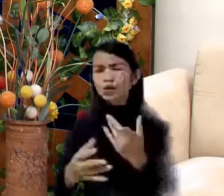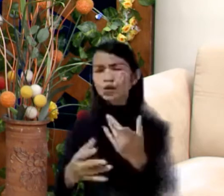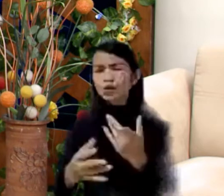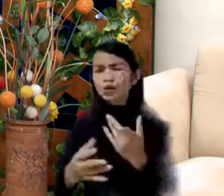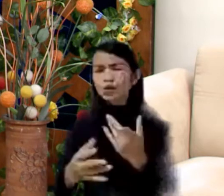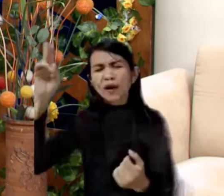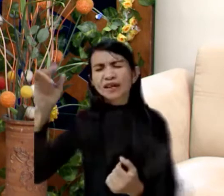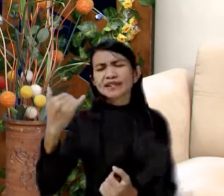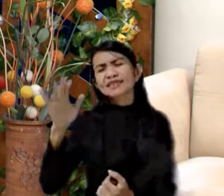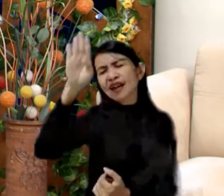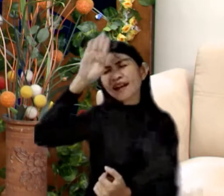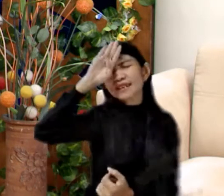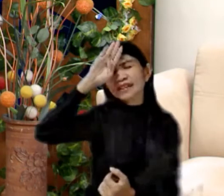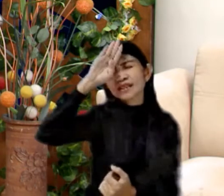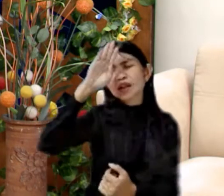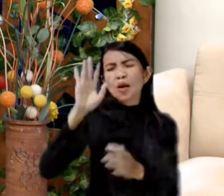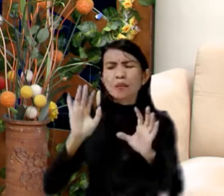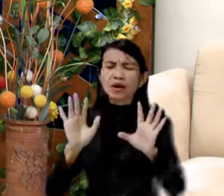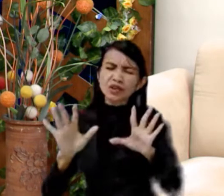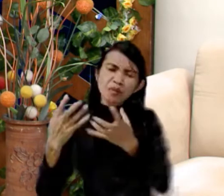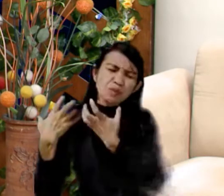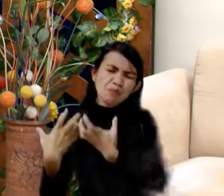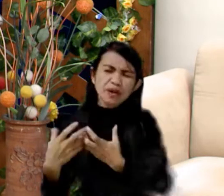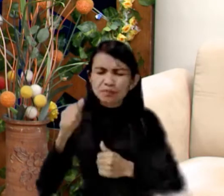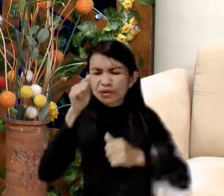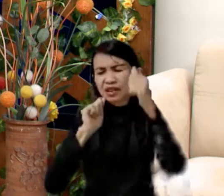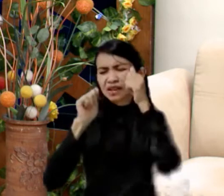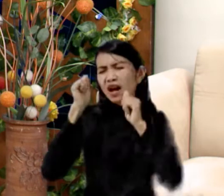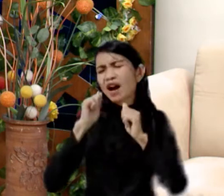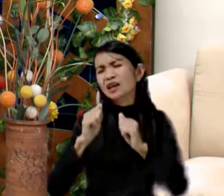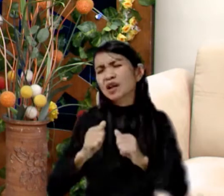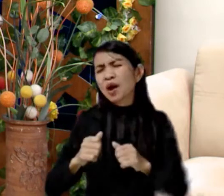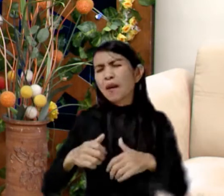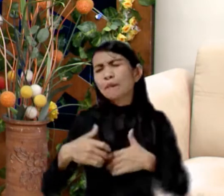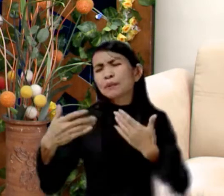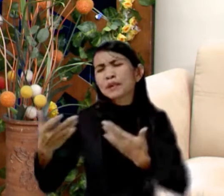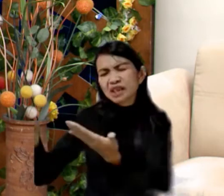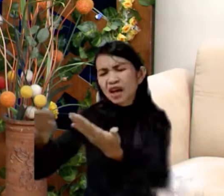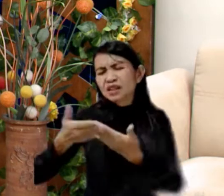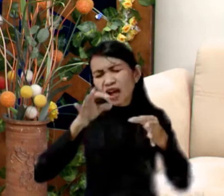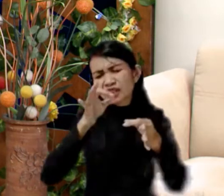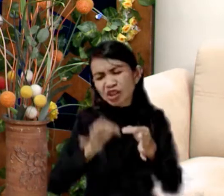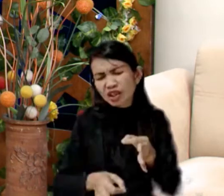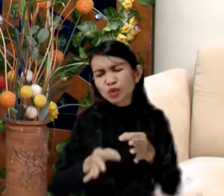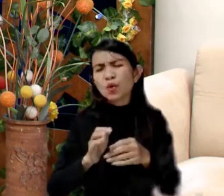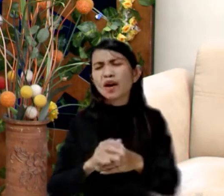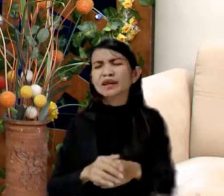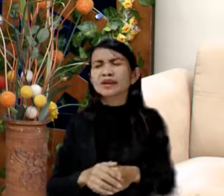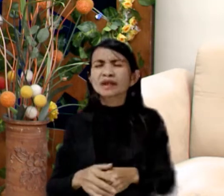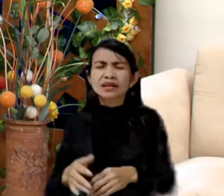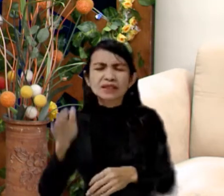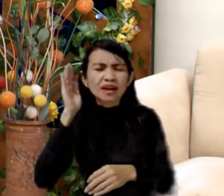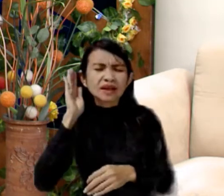hadapi. Berikan jalan keluar. Dan dengarkanlah ya Tuhan, ketika umat-umat-Mu berbicara dengan Engkau saat